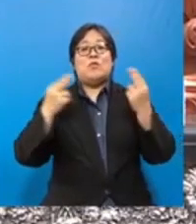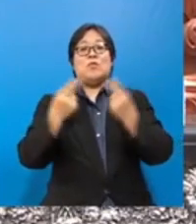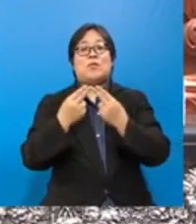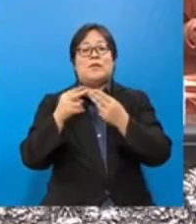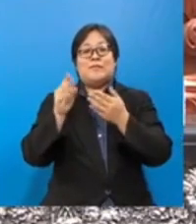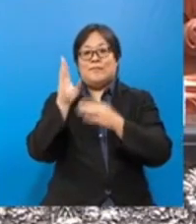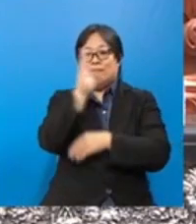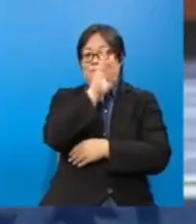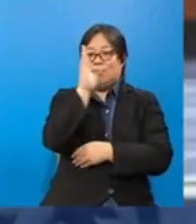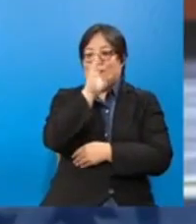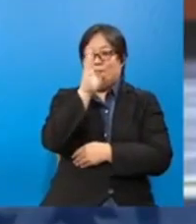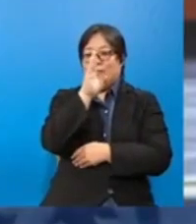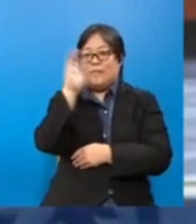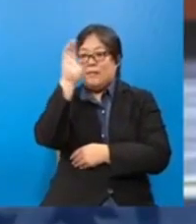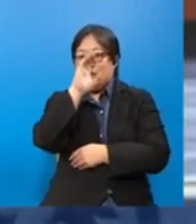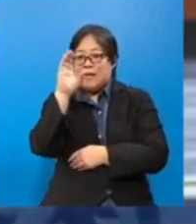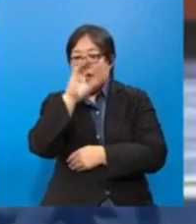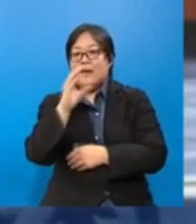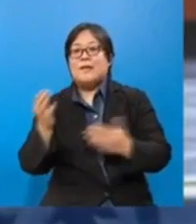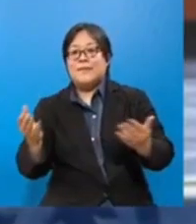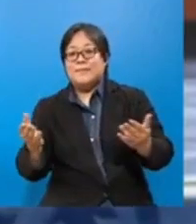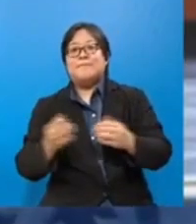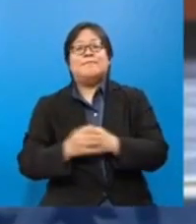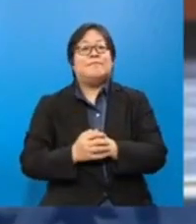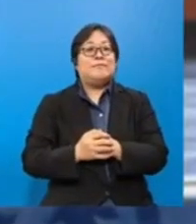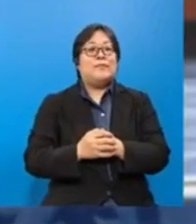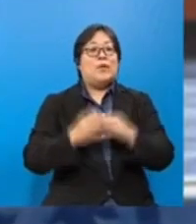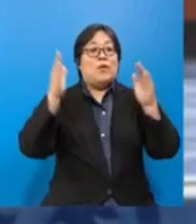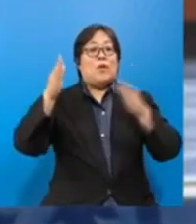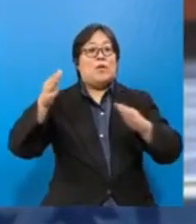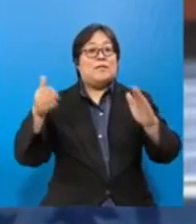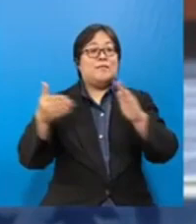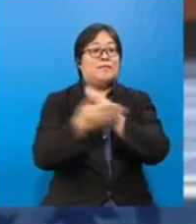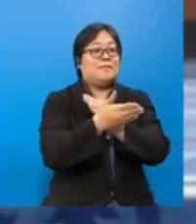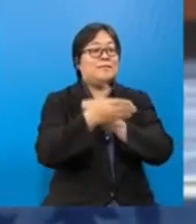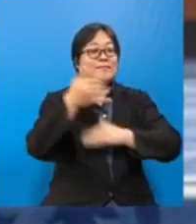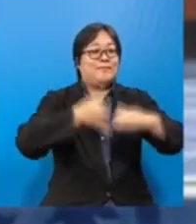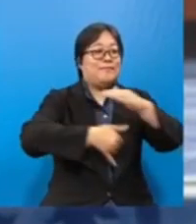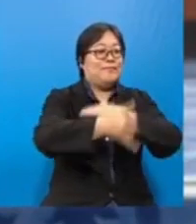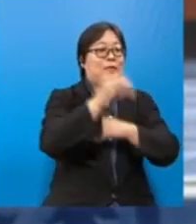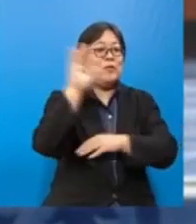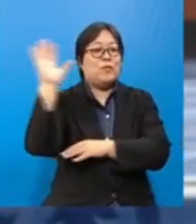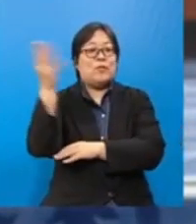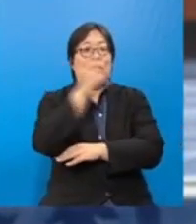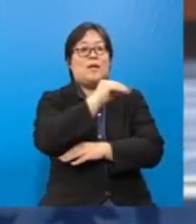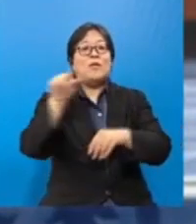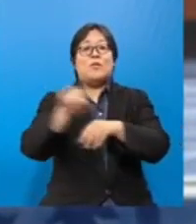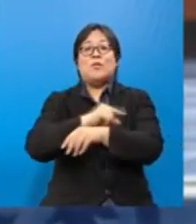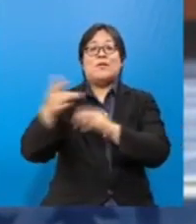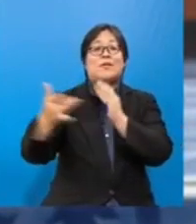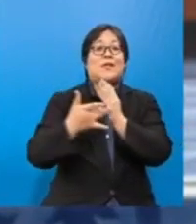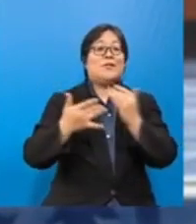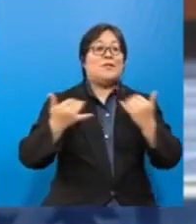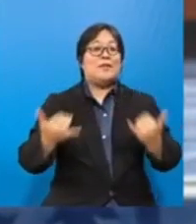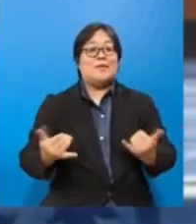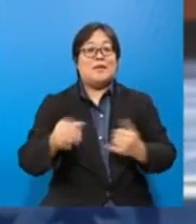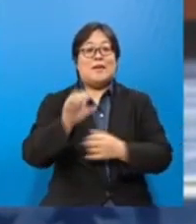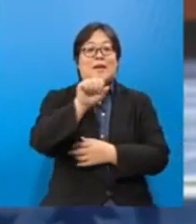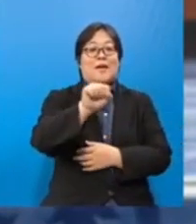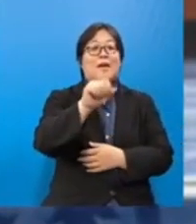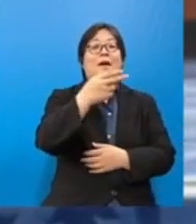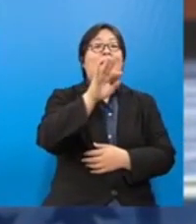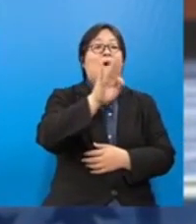racikan untuk berisik Open iPhone coba hutan dan juga digunakan teknologi terkini